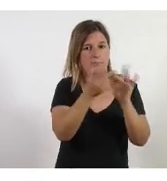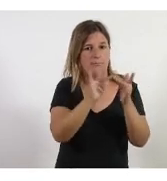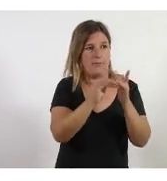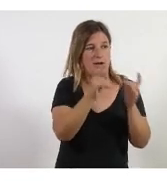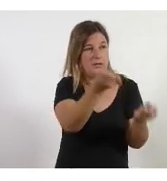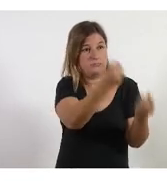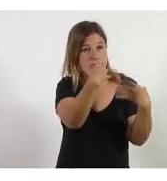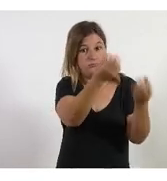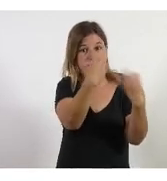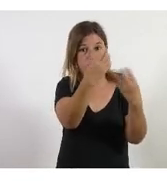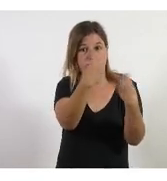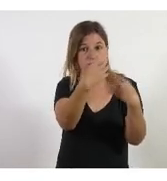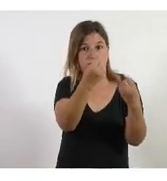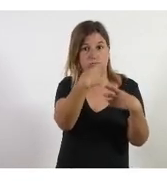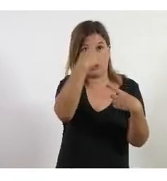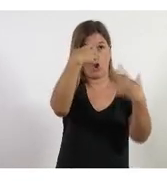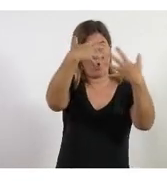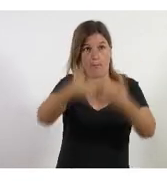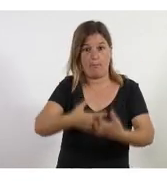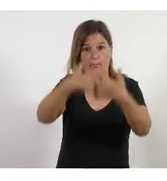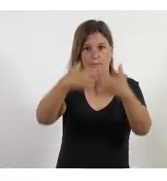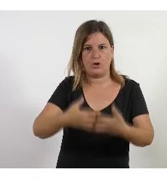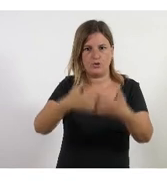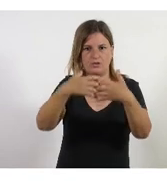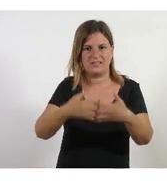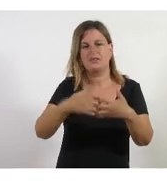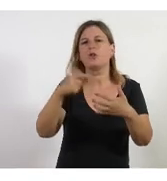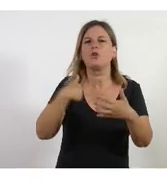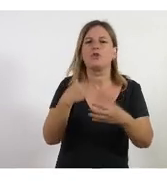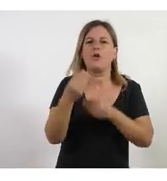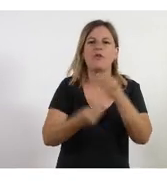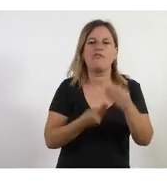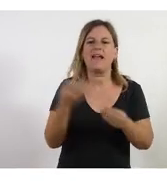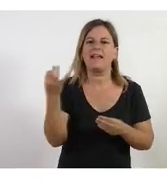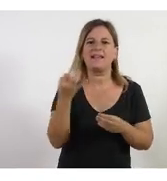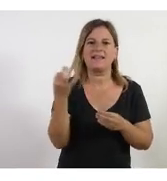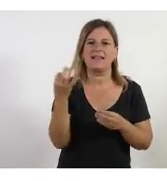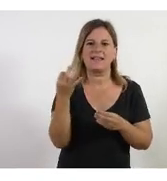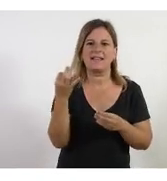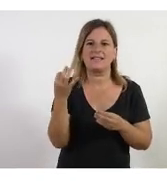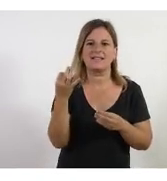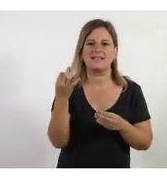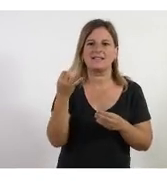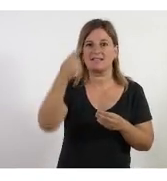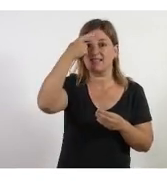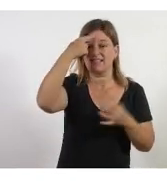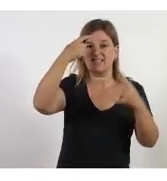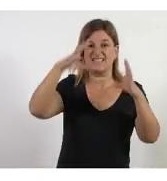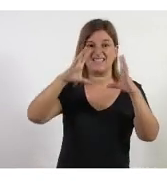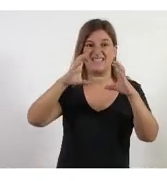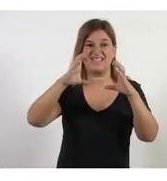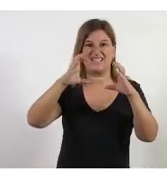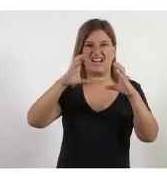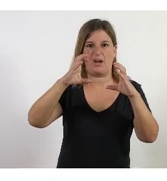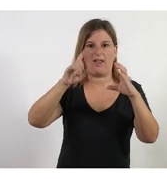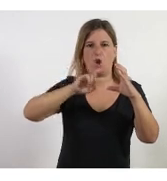etcètera, tot el que faig és estar en un nivell d'ones cerebrals molt, molt